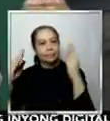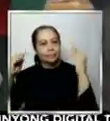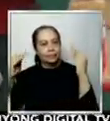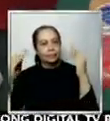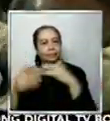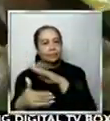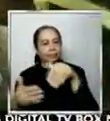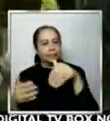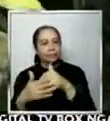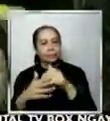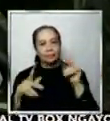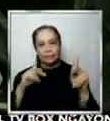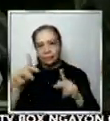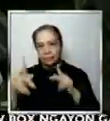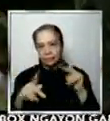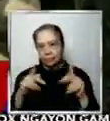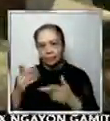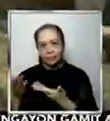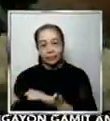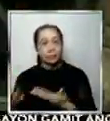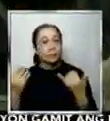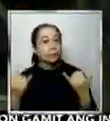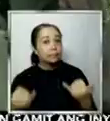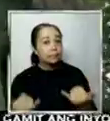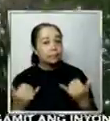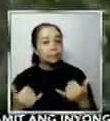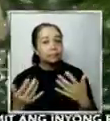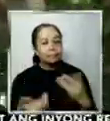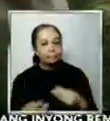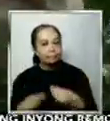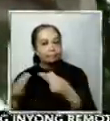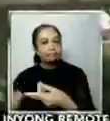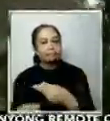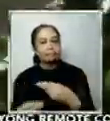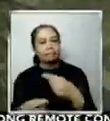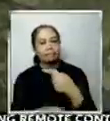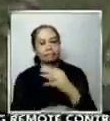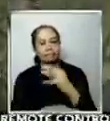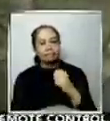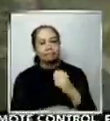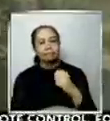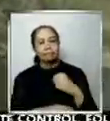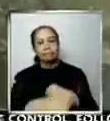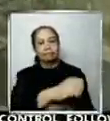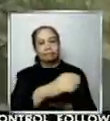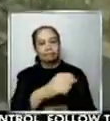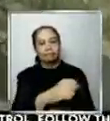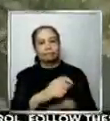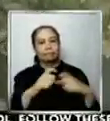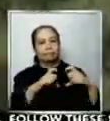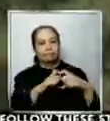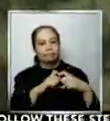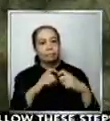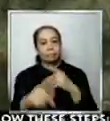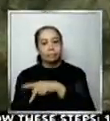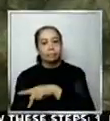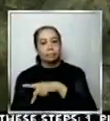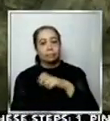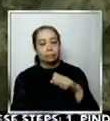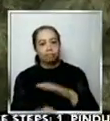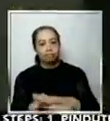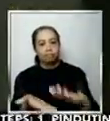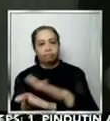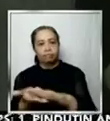kababayan. Sa ngayon, nakapagbigay ang GMA Kapuso Foundation ng protective at sanitation supplies